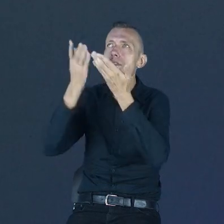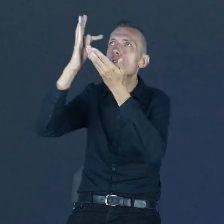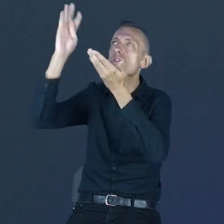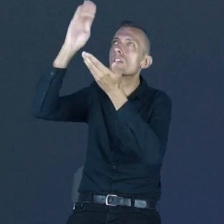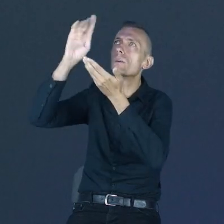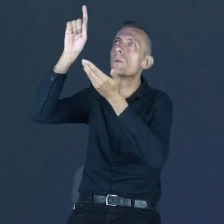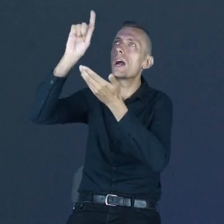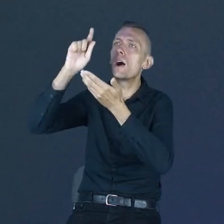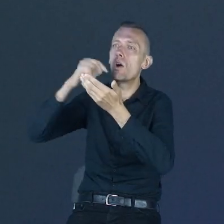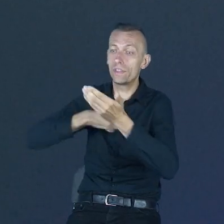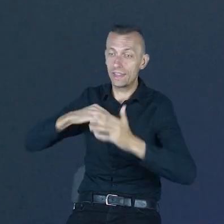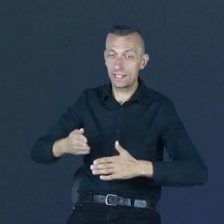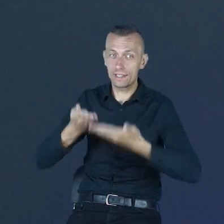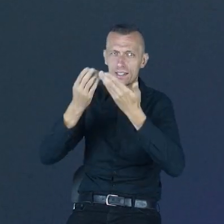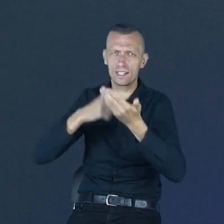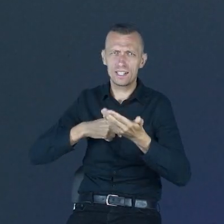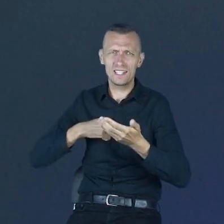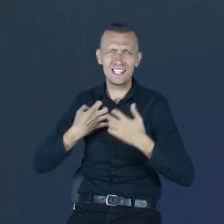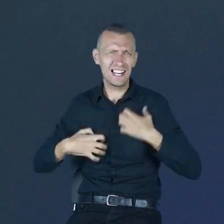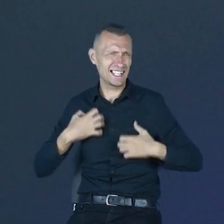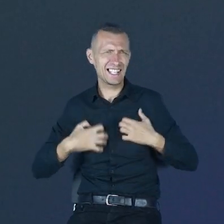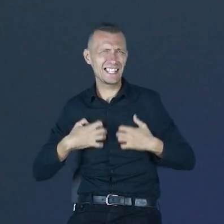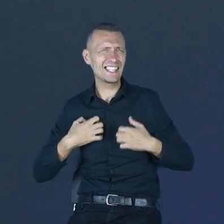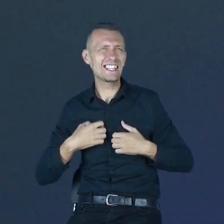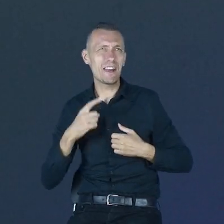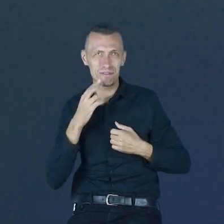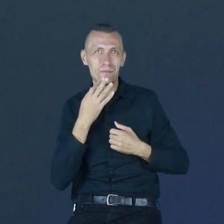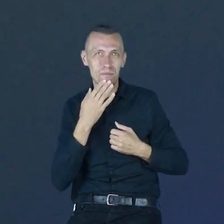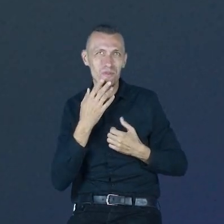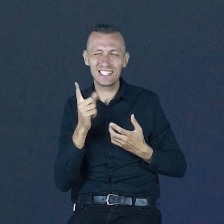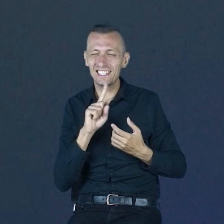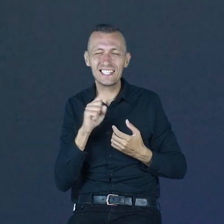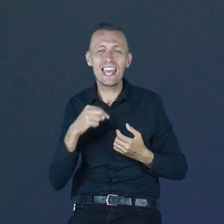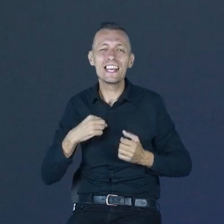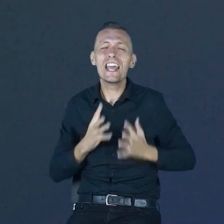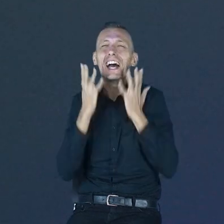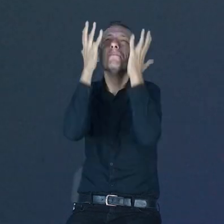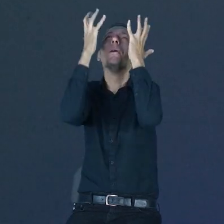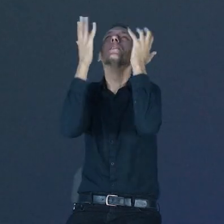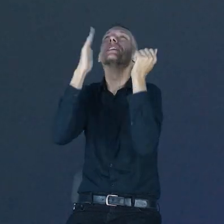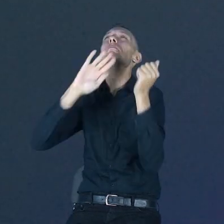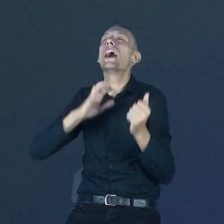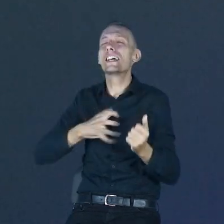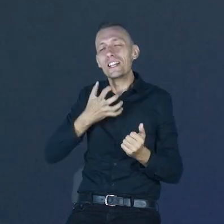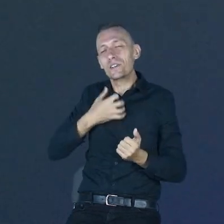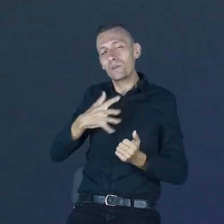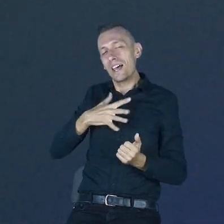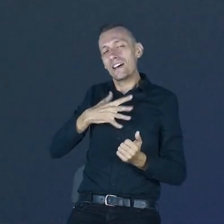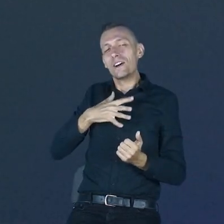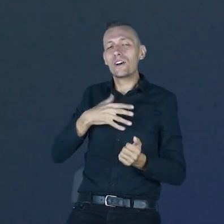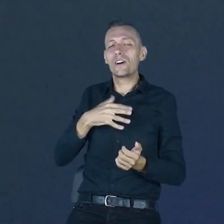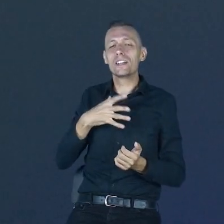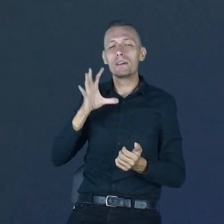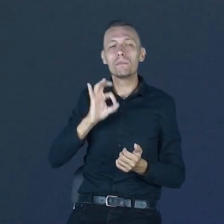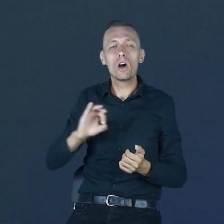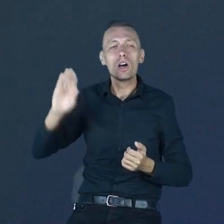I kiedy to mówię, bo jestem poruszony. Ponieważ Pan Bóg mnie co jakiś czas tak dotyka i